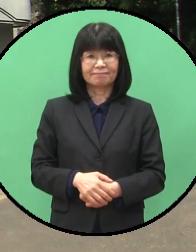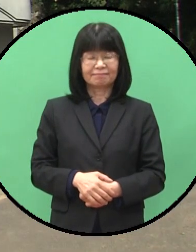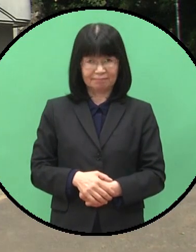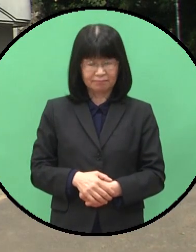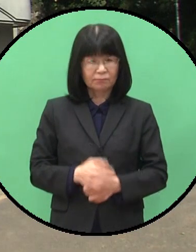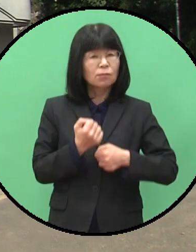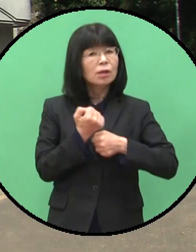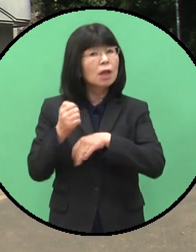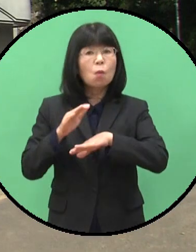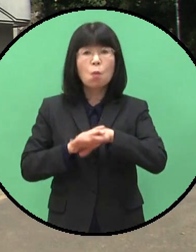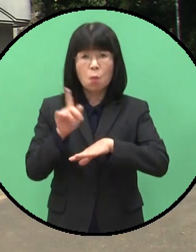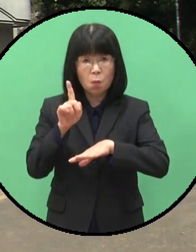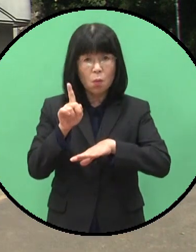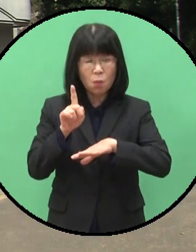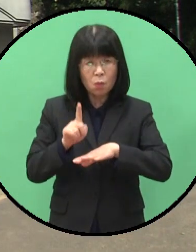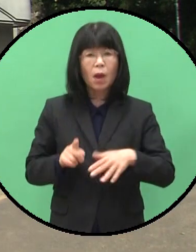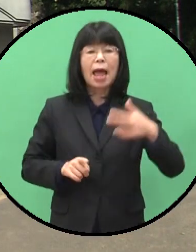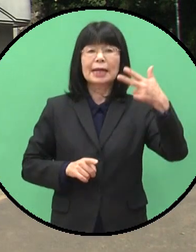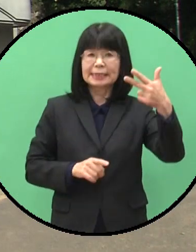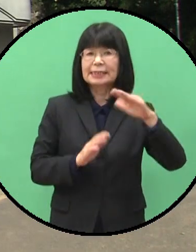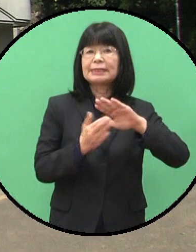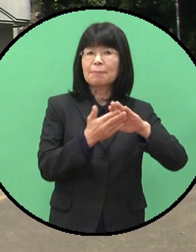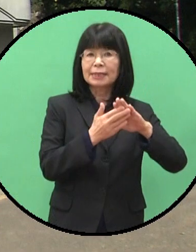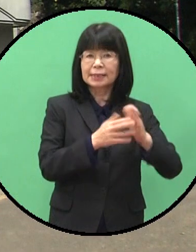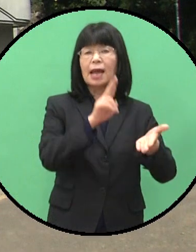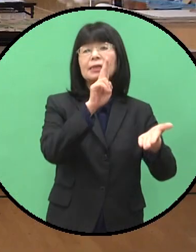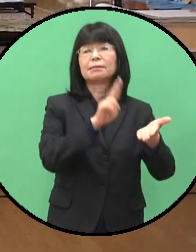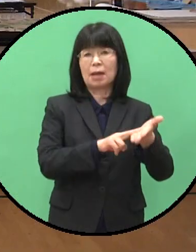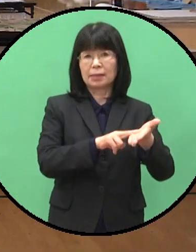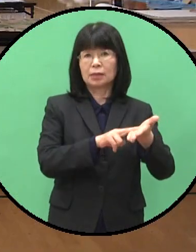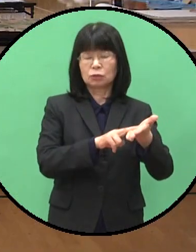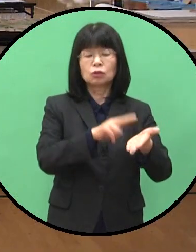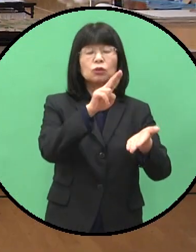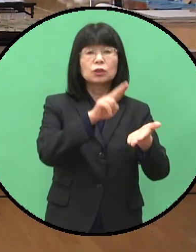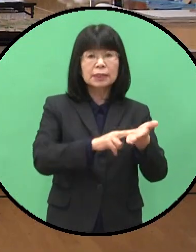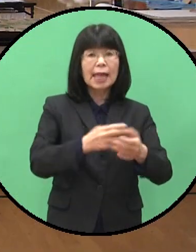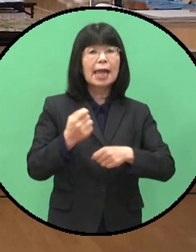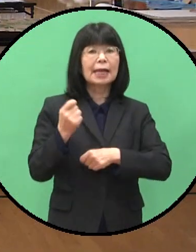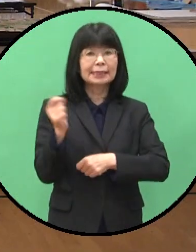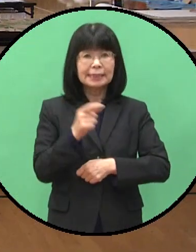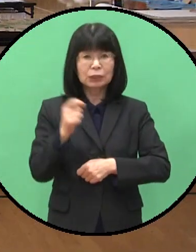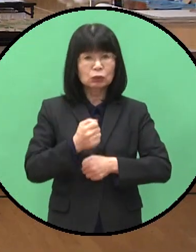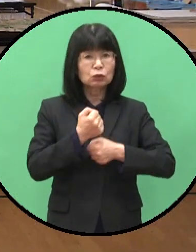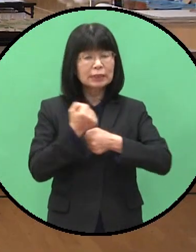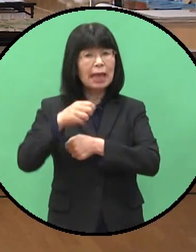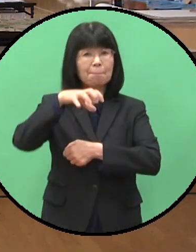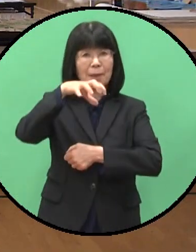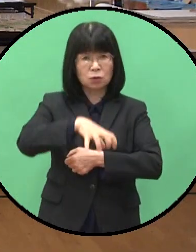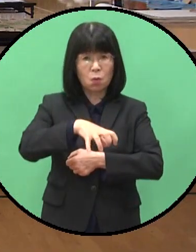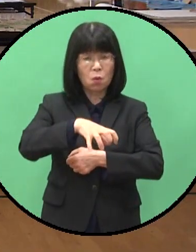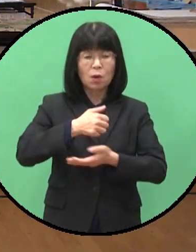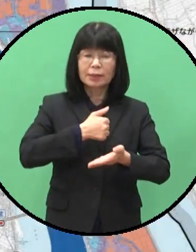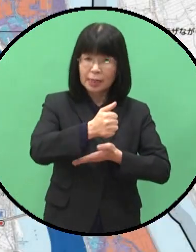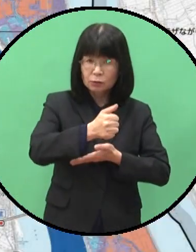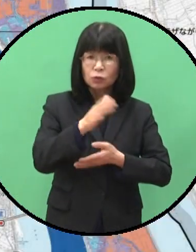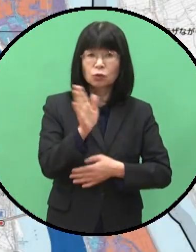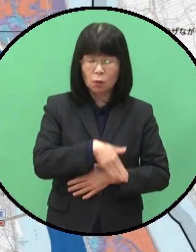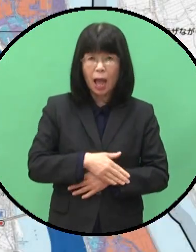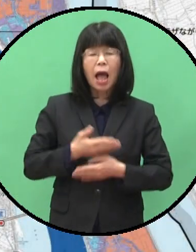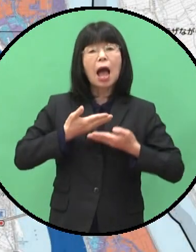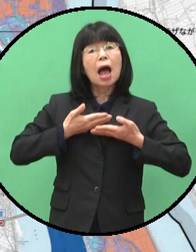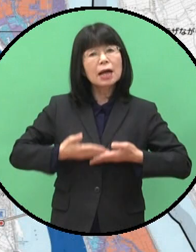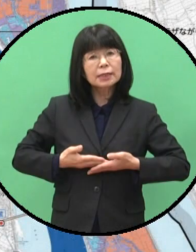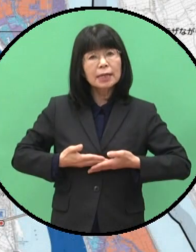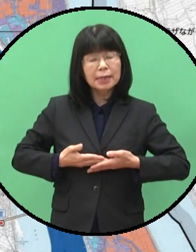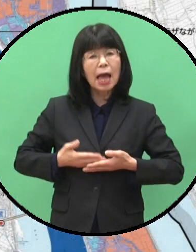なお、避難の方法には市庁が指定する指定緊急避難場所への避難のほか、安全